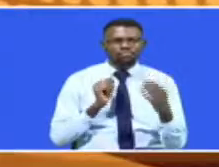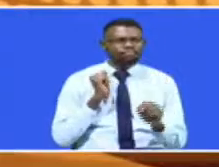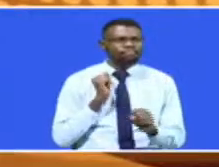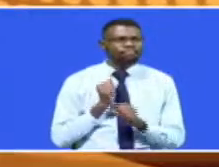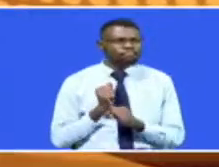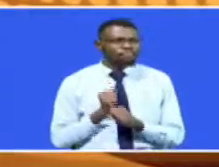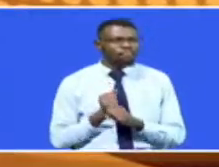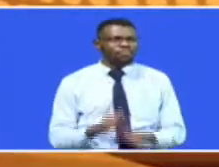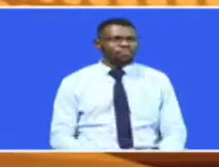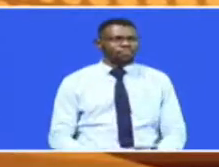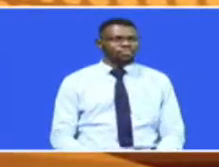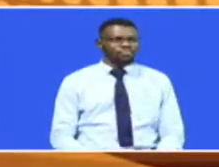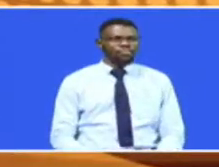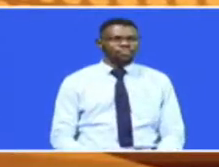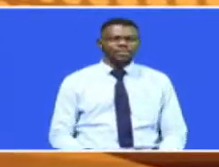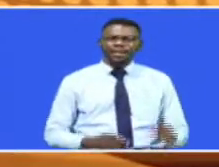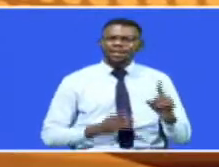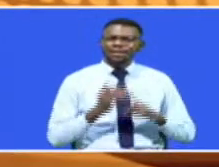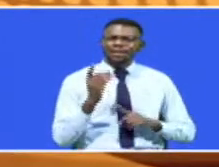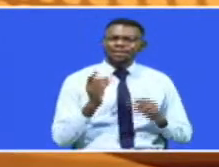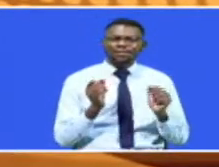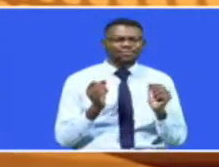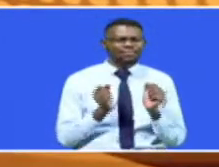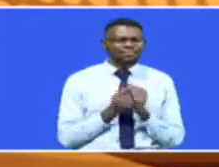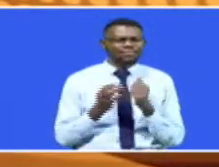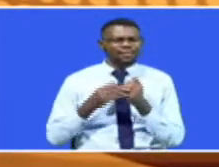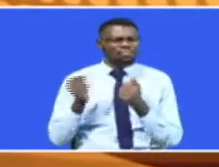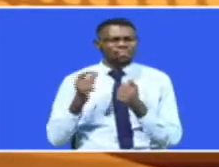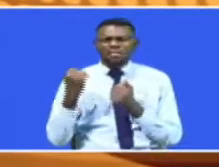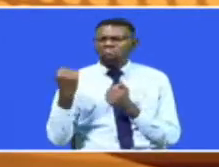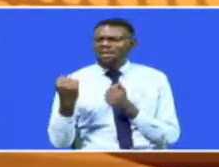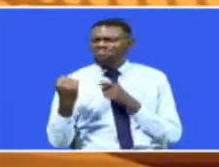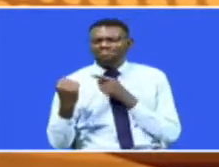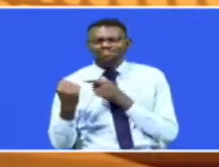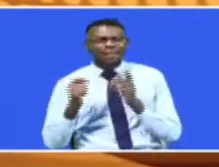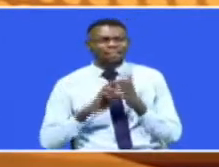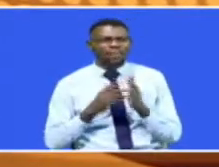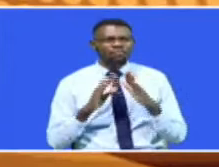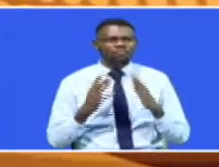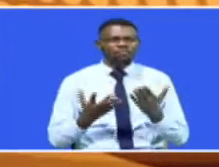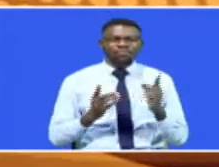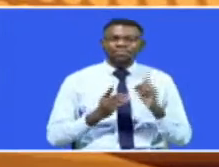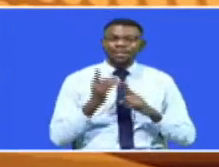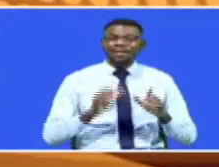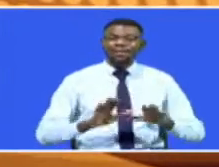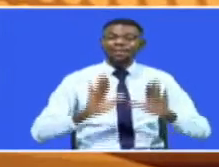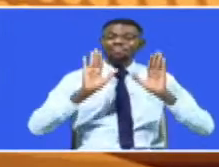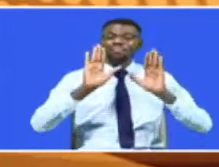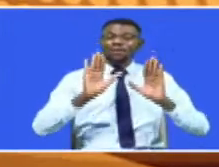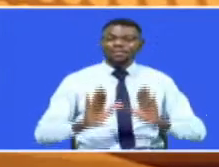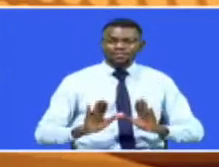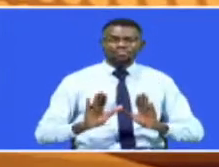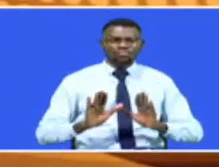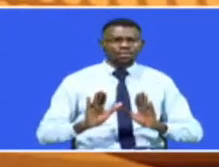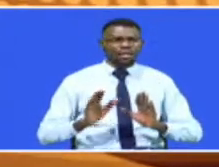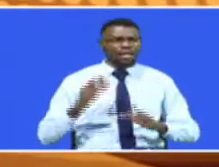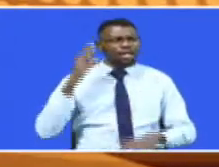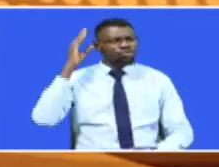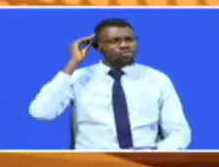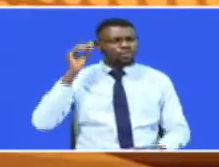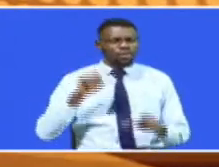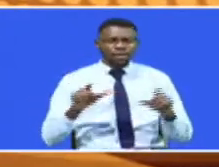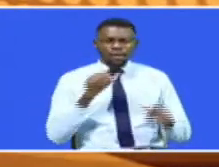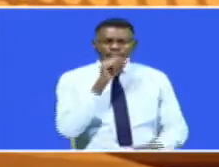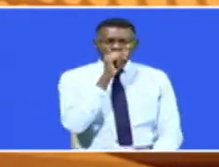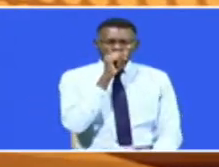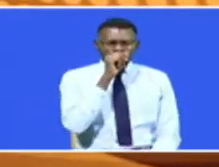Je, tarehe 18 mwezi Mei kwako inamaanisha nini? Hii ni tarehe muhimu sana katika kalenda ya Somaliland kwa kuwa